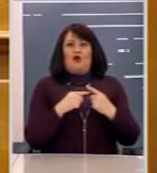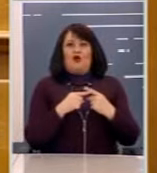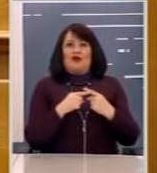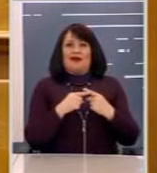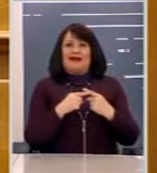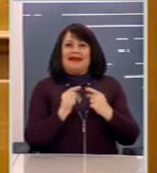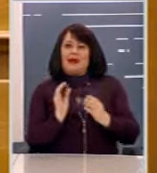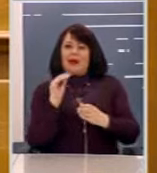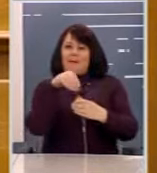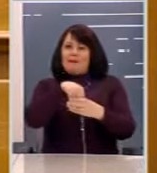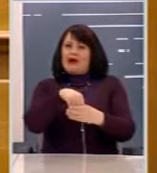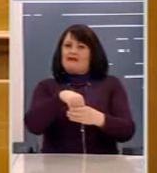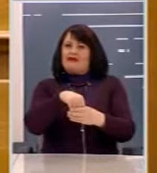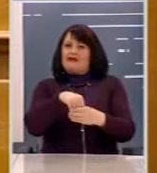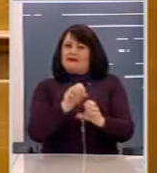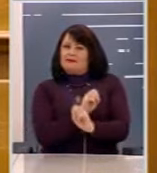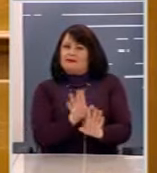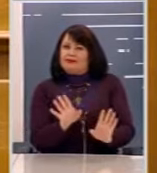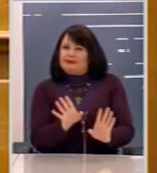η παρέμβαση.